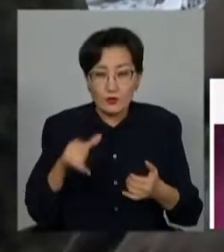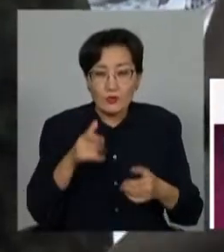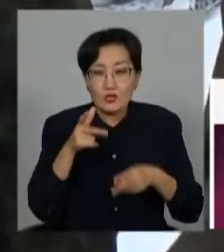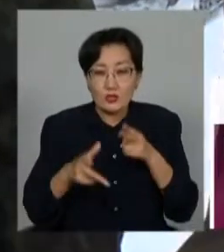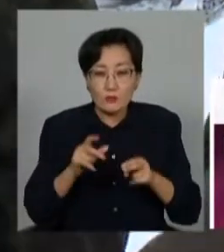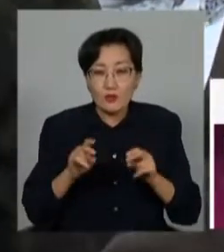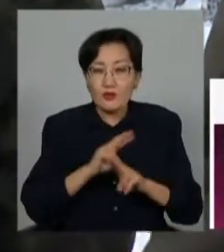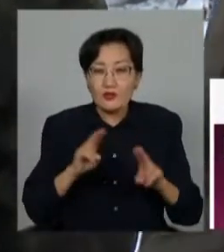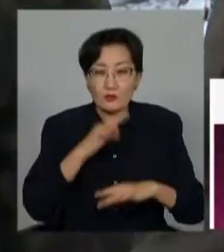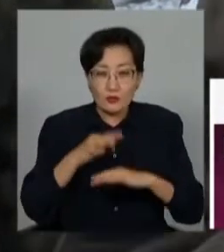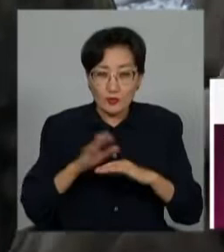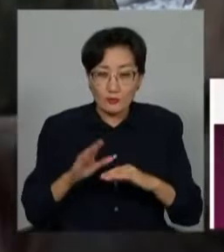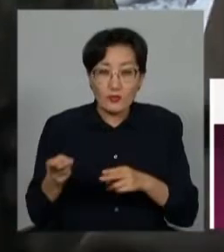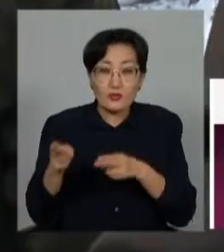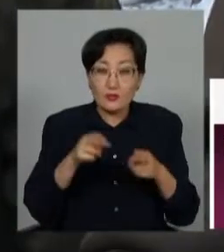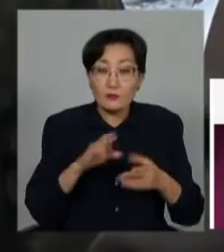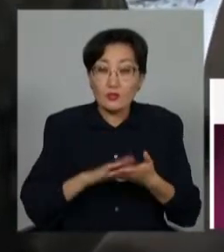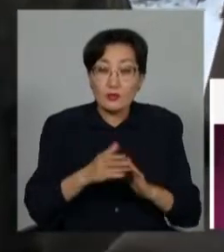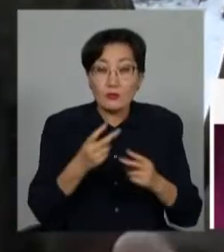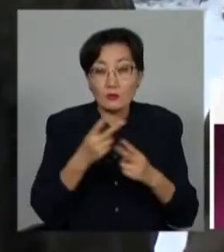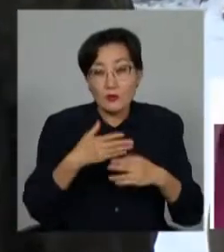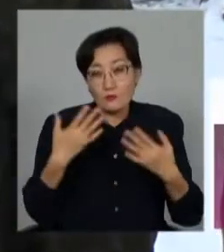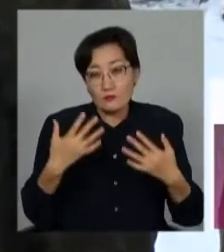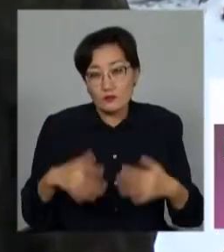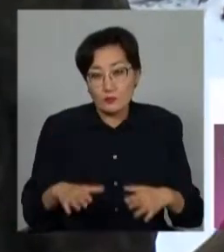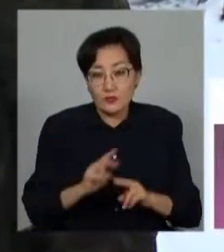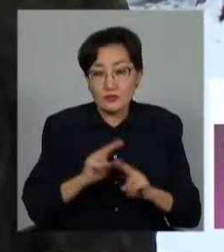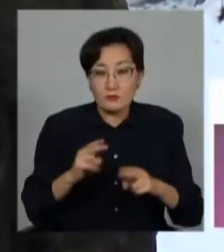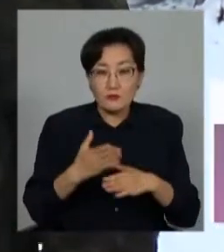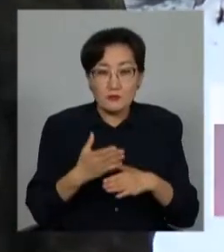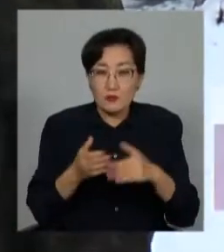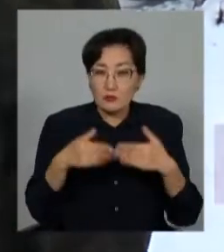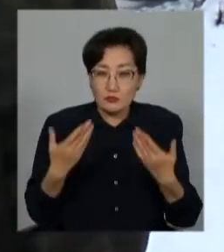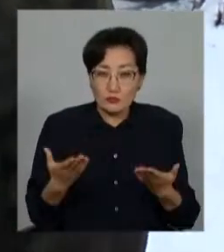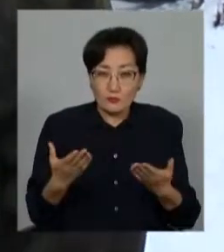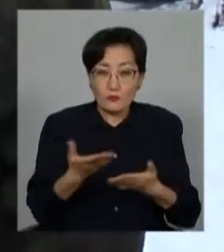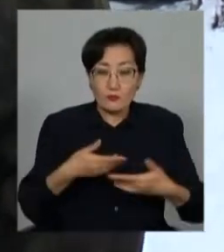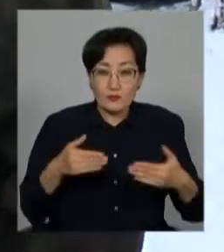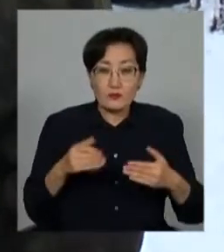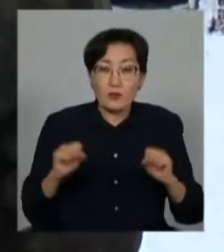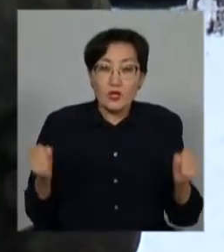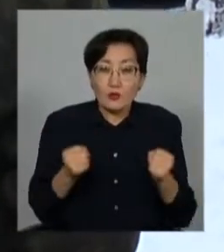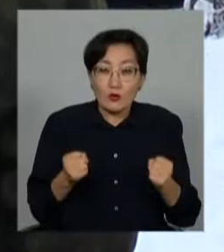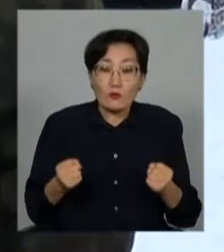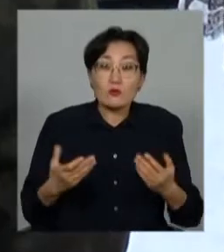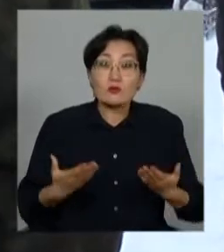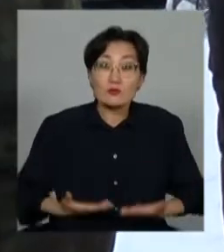дұрыс жауап бермейді. Келіп жағдайымызды қарап күтеді, сонымен бітті. Ешкім ештеңе істеп жатқан жоқ. Біздің жаурап отырғанымыз